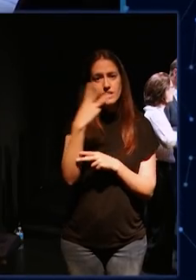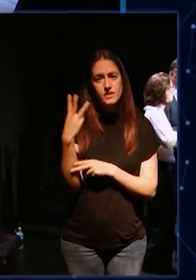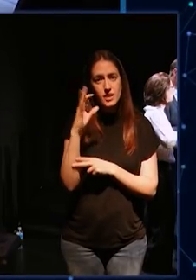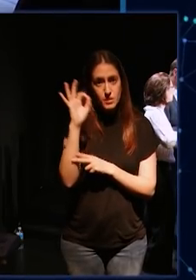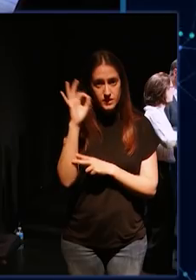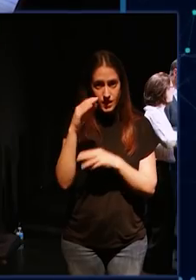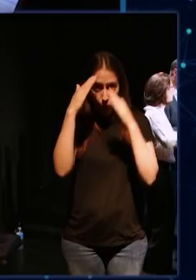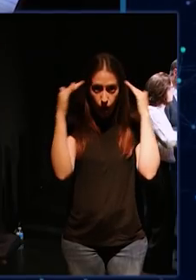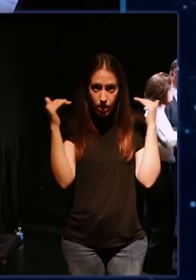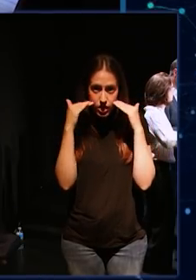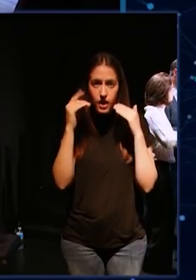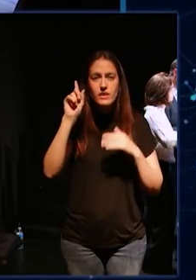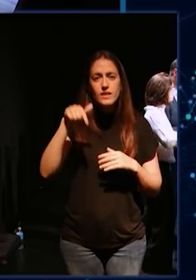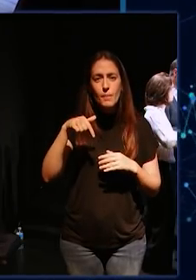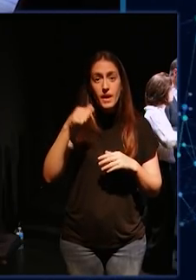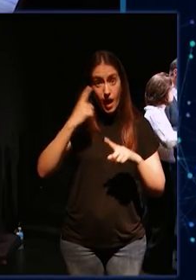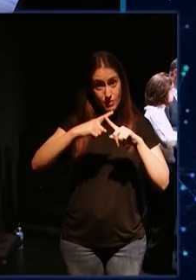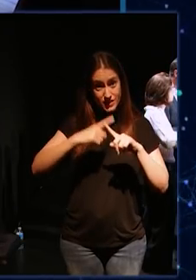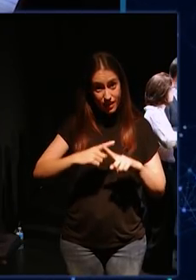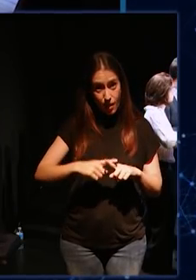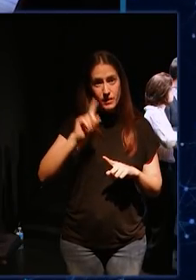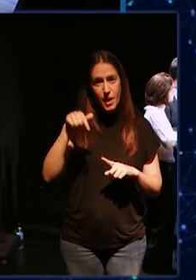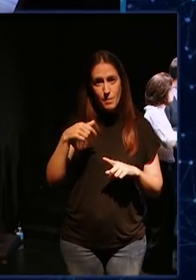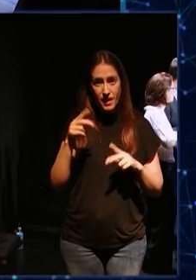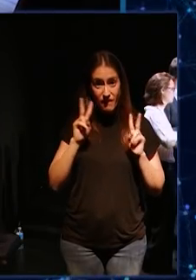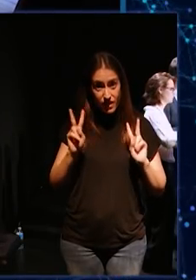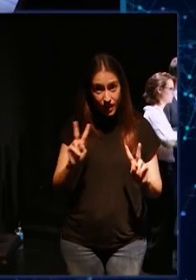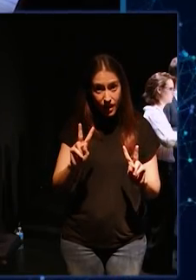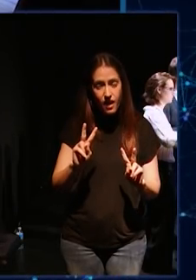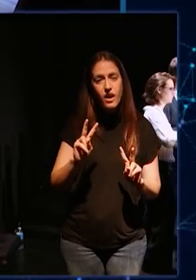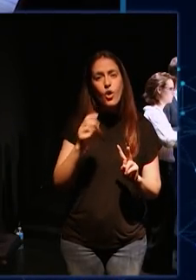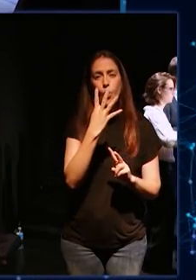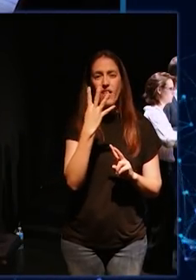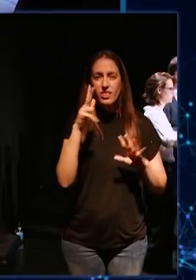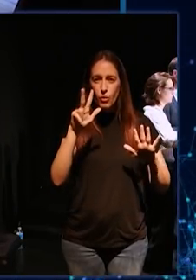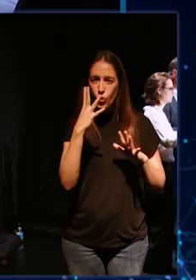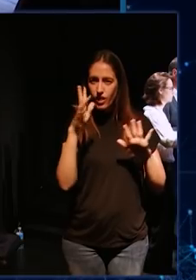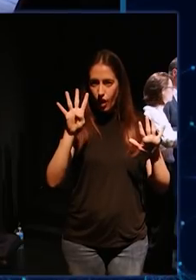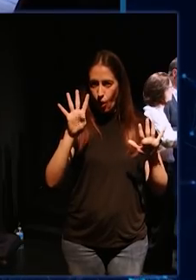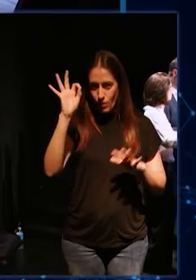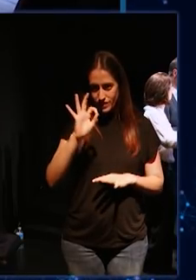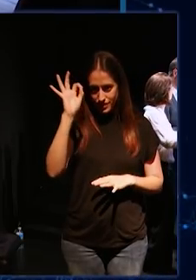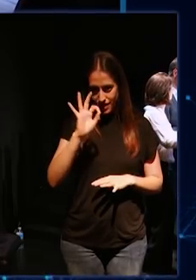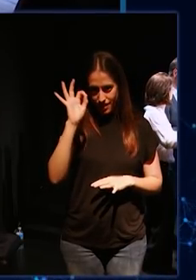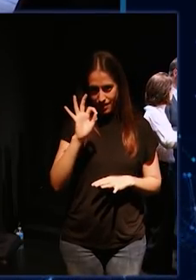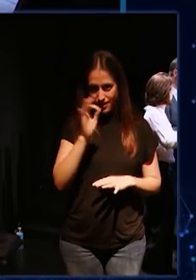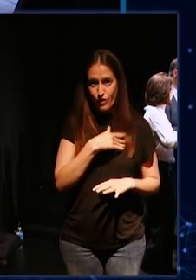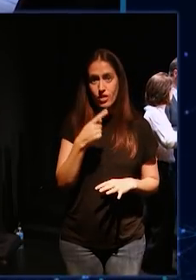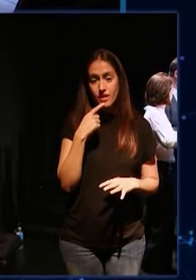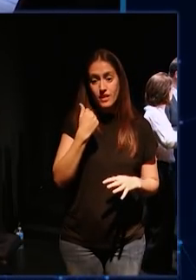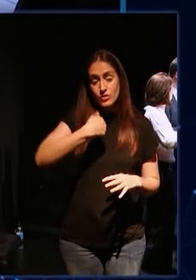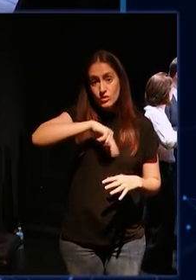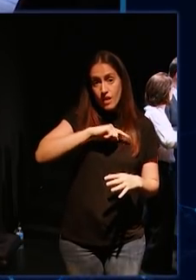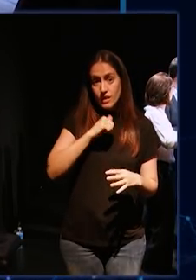Holanda, i concretament a la ciutat d'Amsterdam i Viena, que són els paradigmes, arriben al 48-49%. Estem a les beceroles